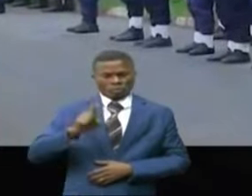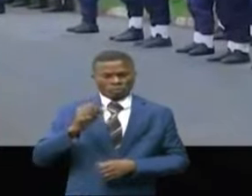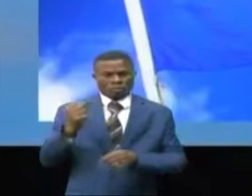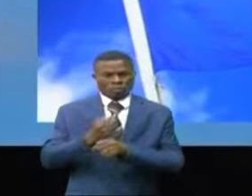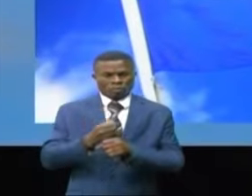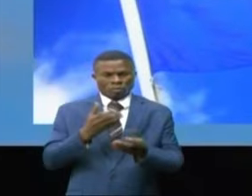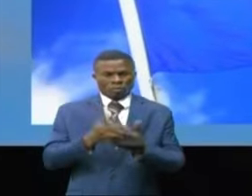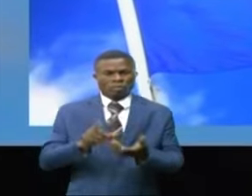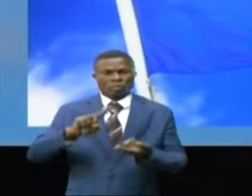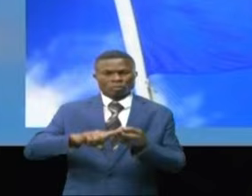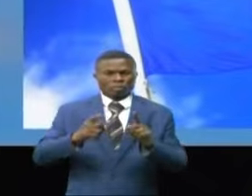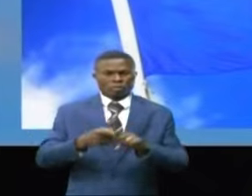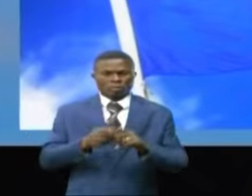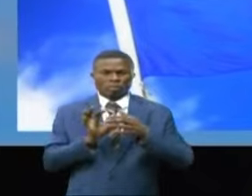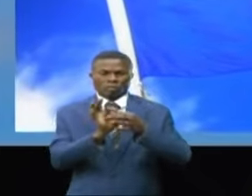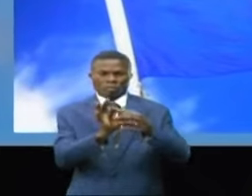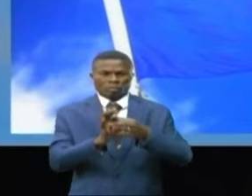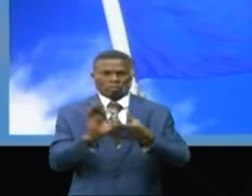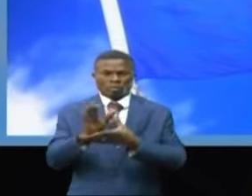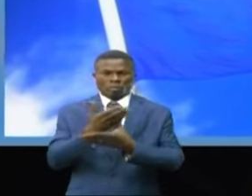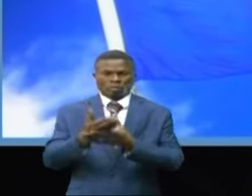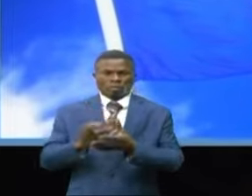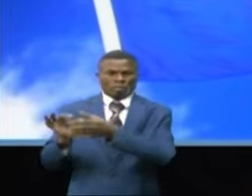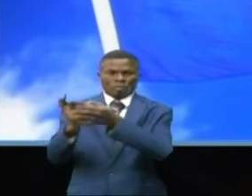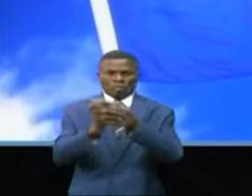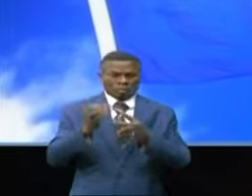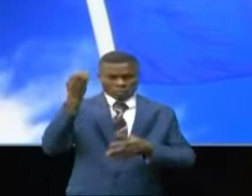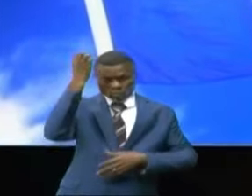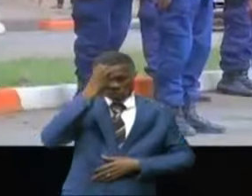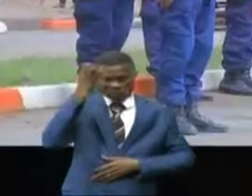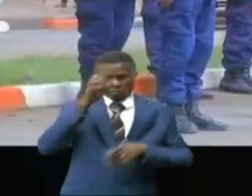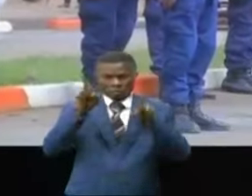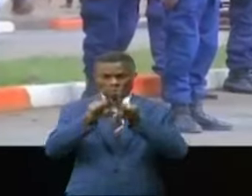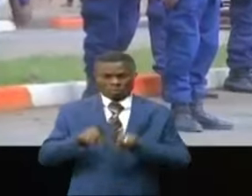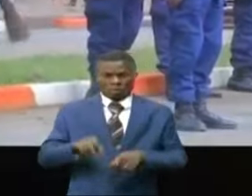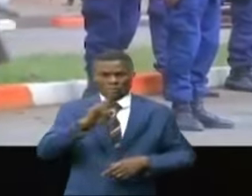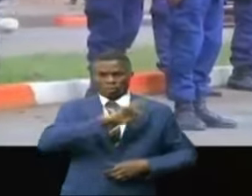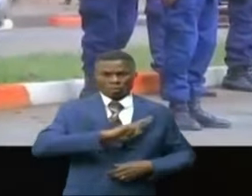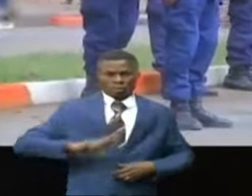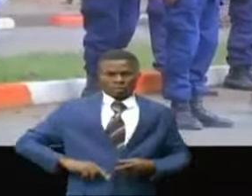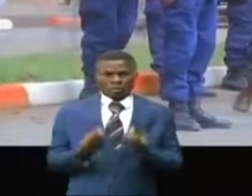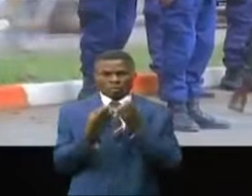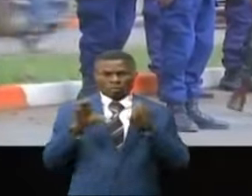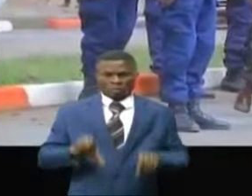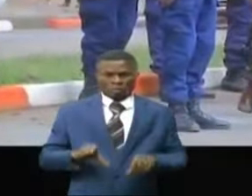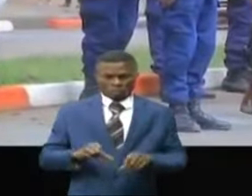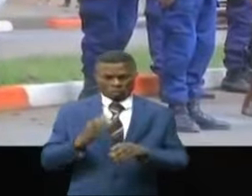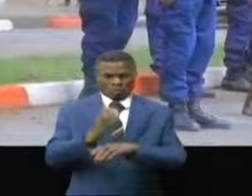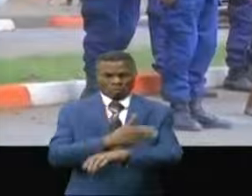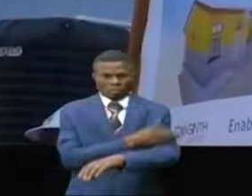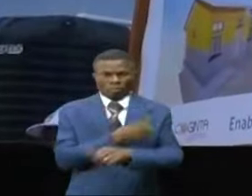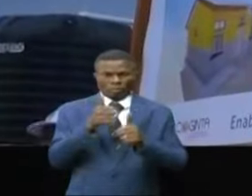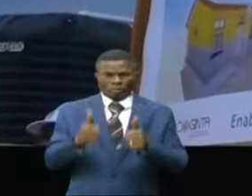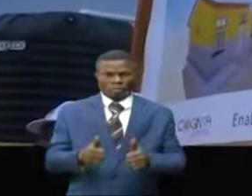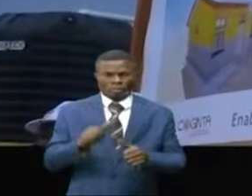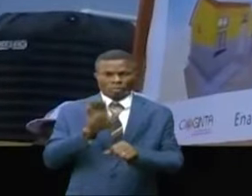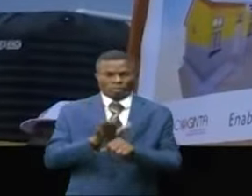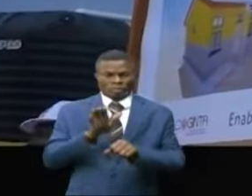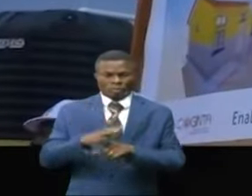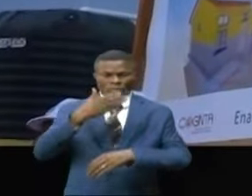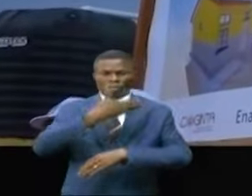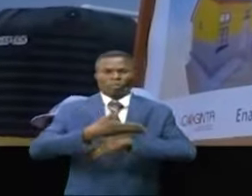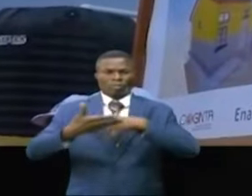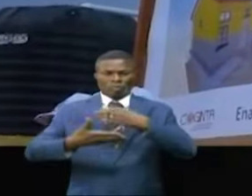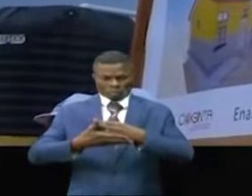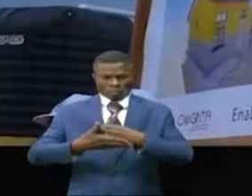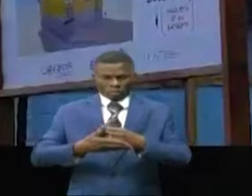Les relations de coopération entre l'Union européenne et la République démocratique du Congo sont au beau fixe. Plusieurs infrastructures